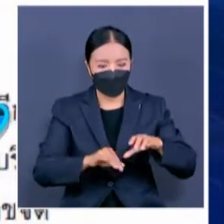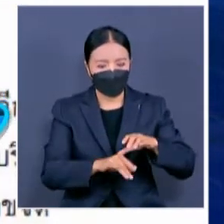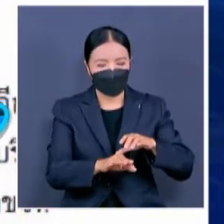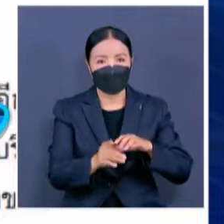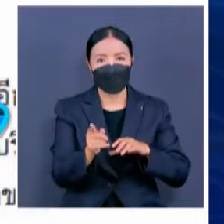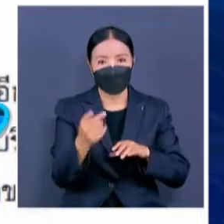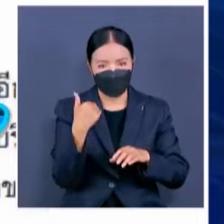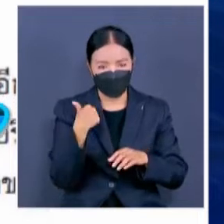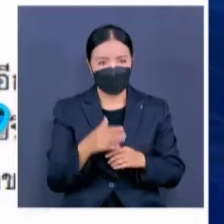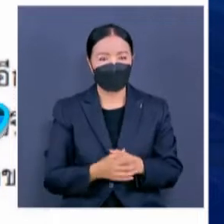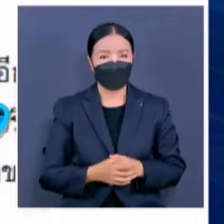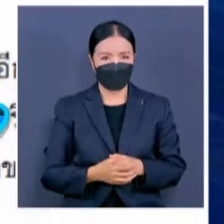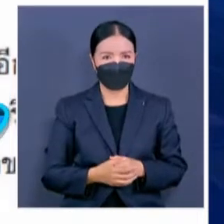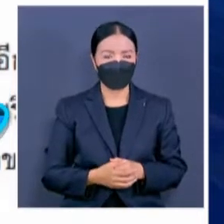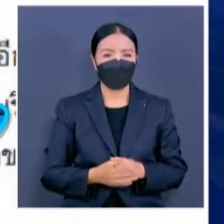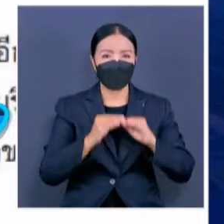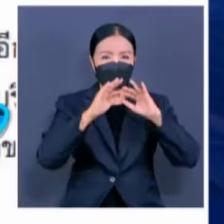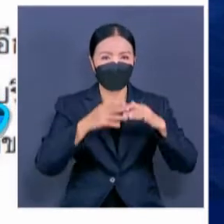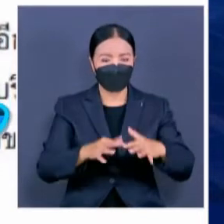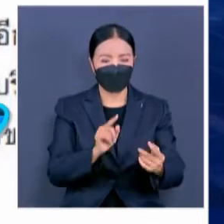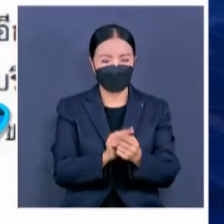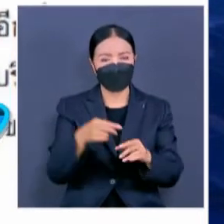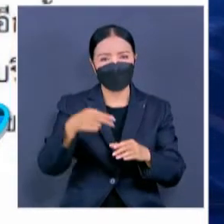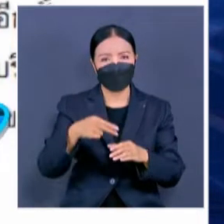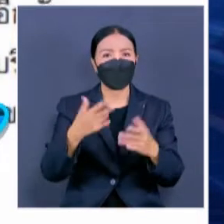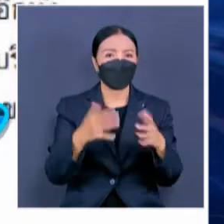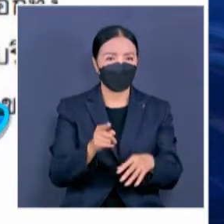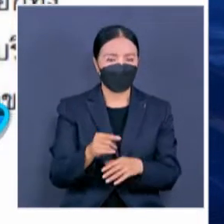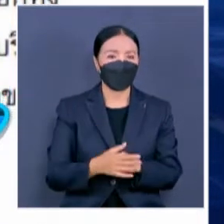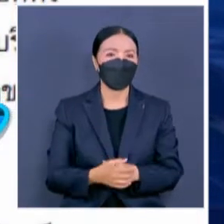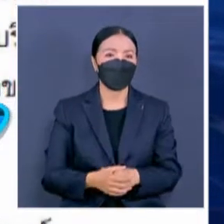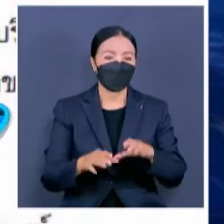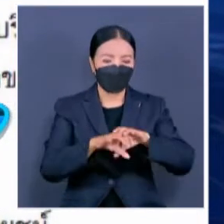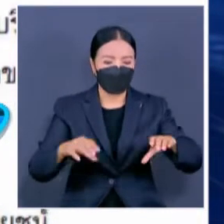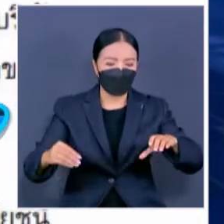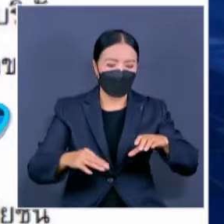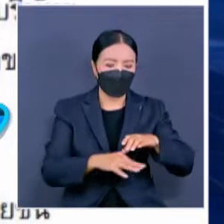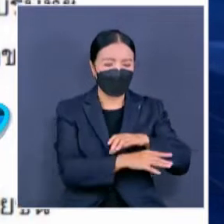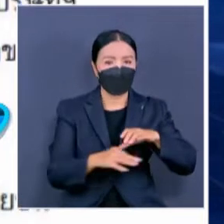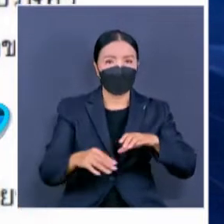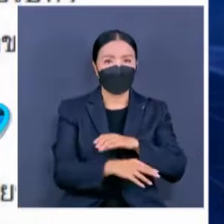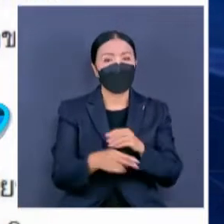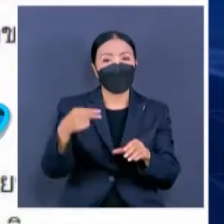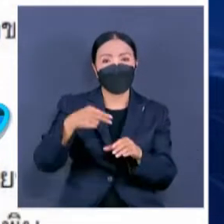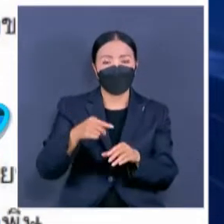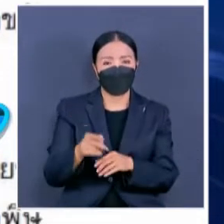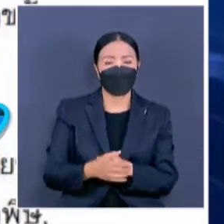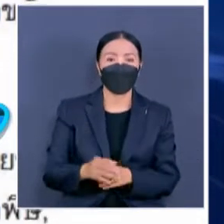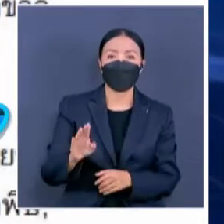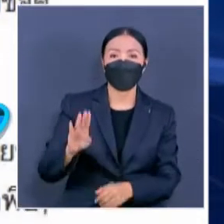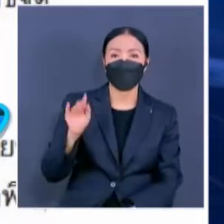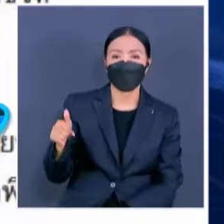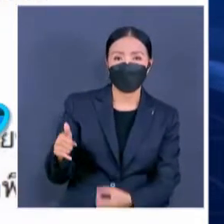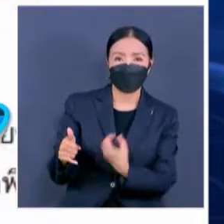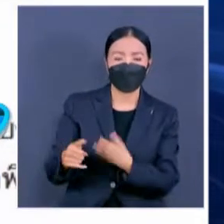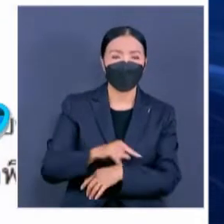ผูกเรือน้ำลึกแบบทุ่นเดี่ยวกลางทะเลครับหรือเรียกว่าเป็นจุดขนถ่ายน้ำมันในทะเล SPM นี่นะครับเขาบอกว่า10